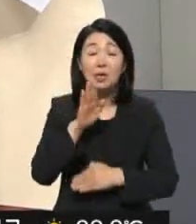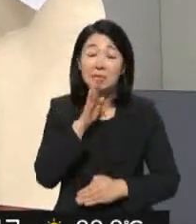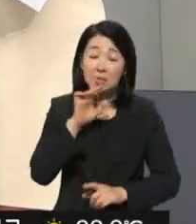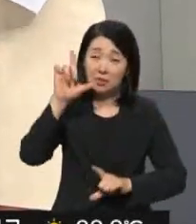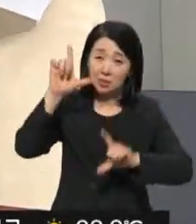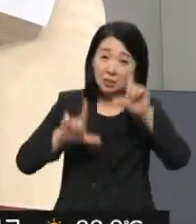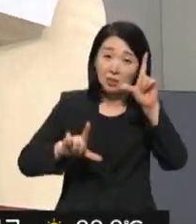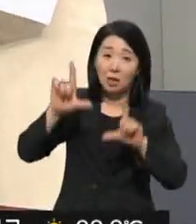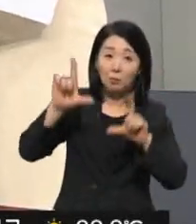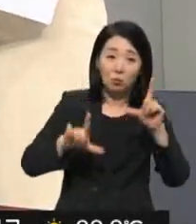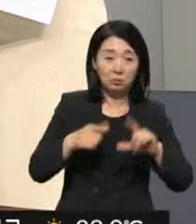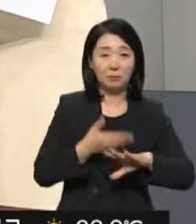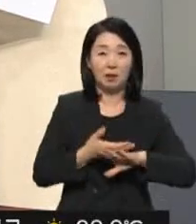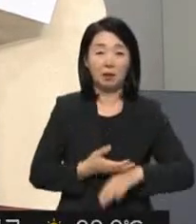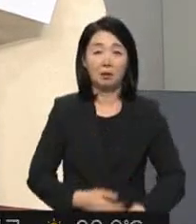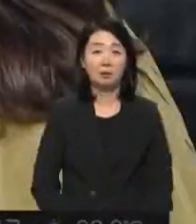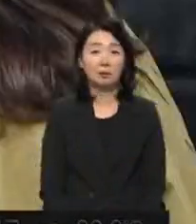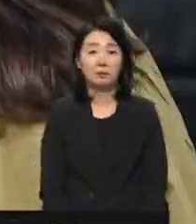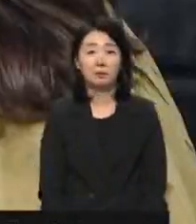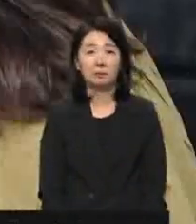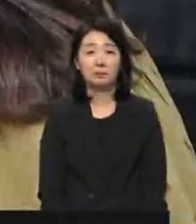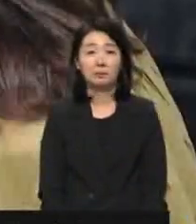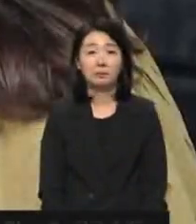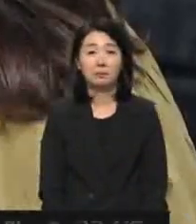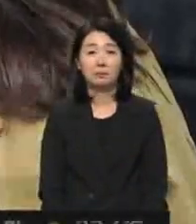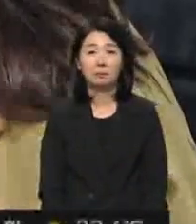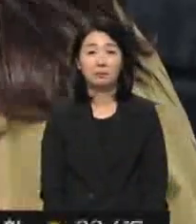전주환의 실물 때문이었습니다.